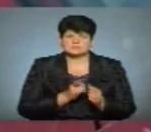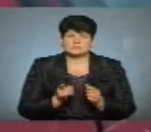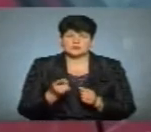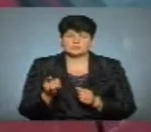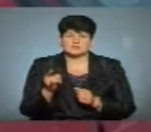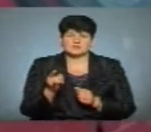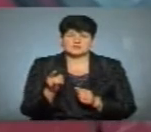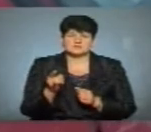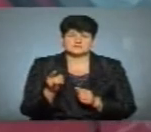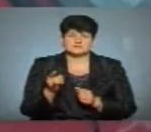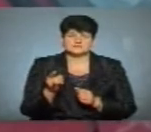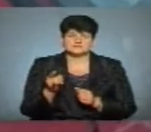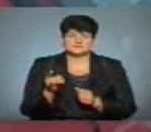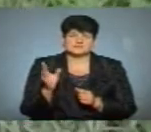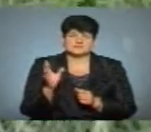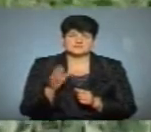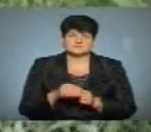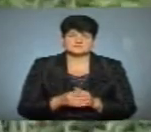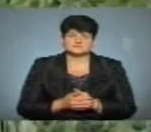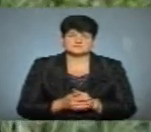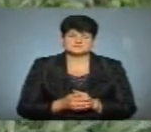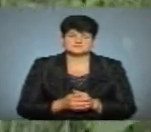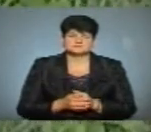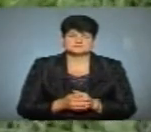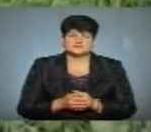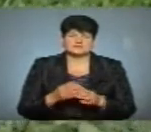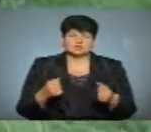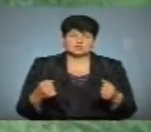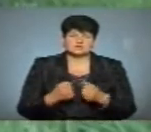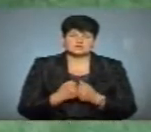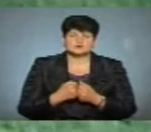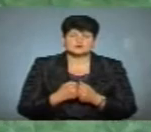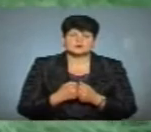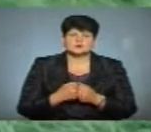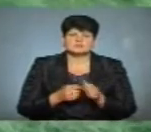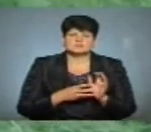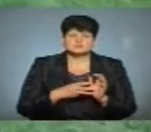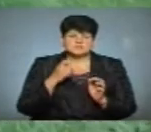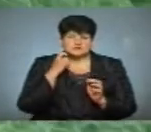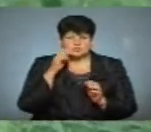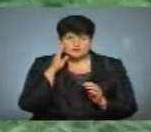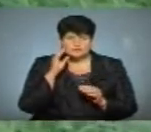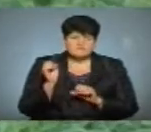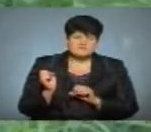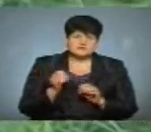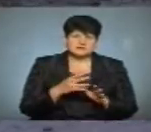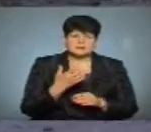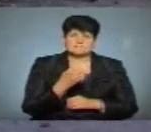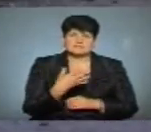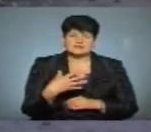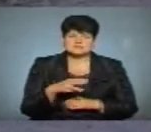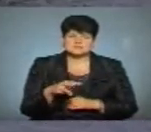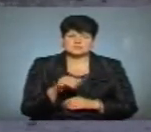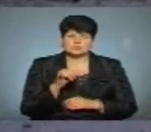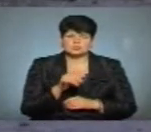такі усі лишили. Від удару автомобіля велосипед восьмирічного хлопця відкинуло на 15 метрів. У